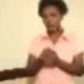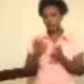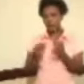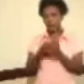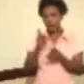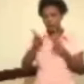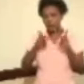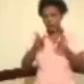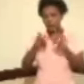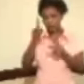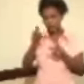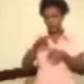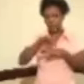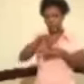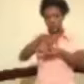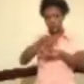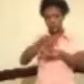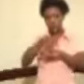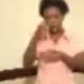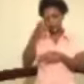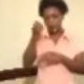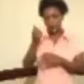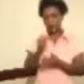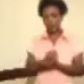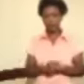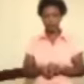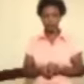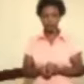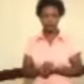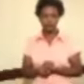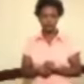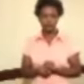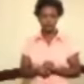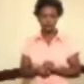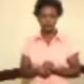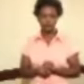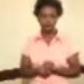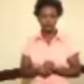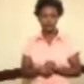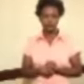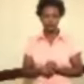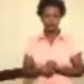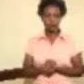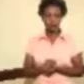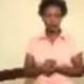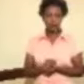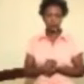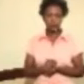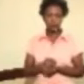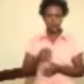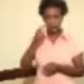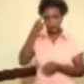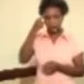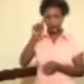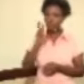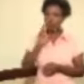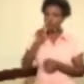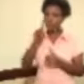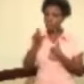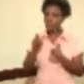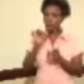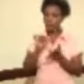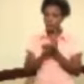cadastre, est une question qui est primordiale. Ok, monsieur Martelly, vous avez une réponse sous question cadastre là? Sous question cadastre là, je dirais tout